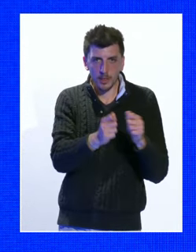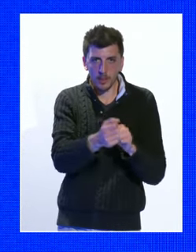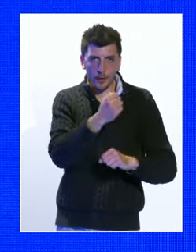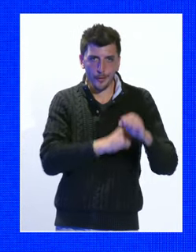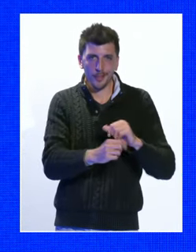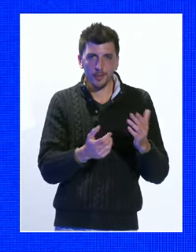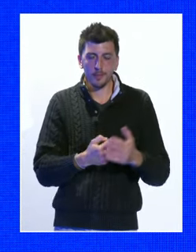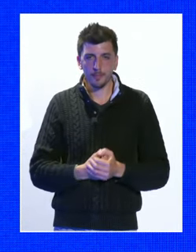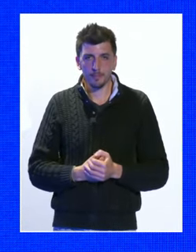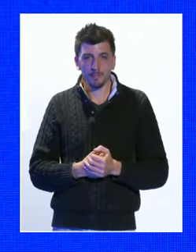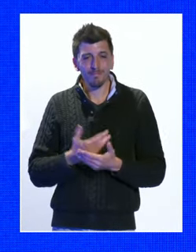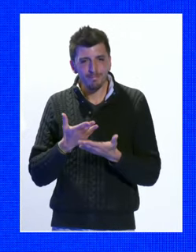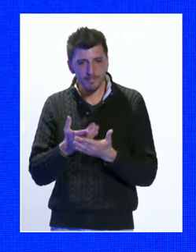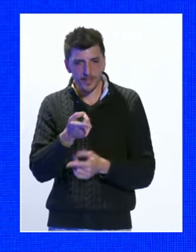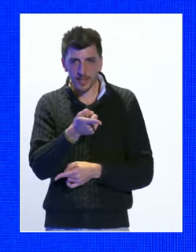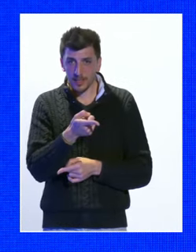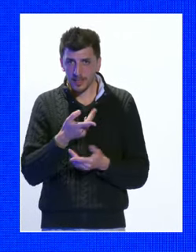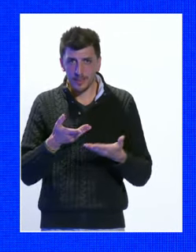faire par à-coups.